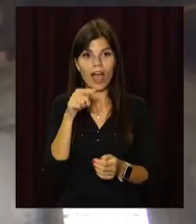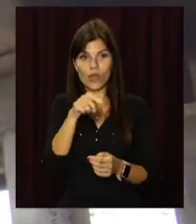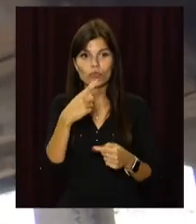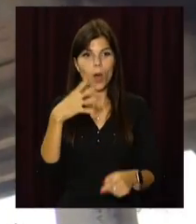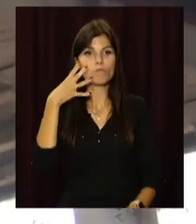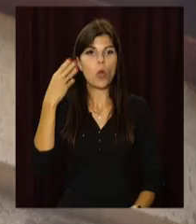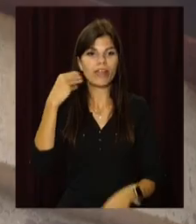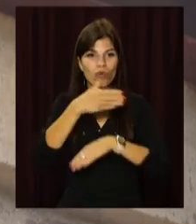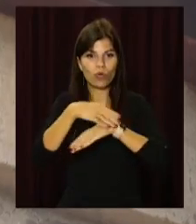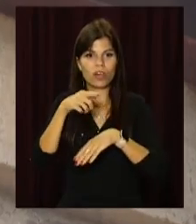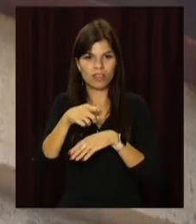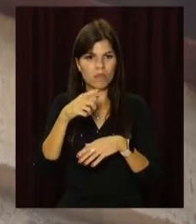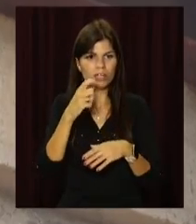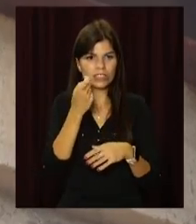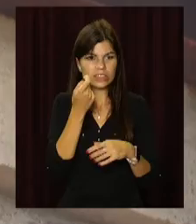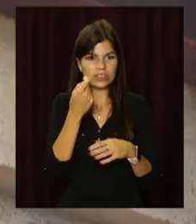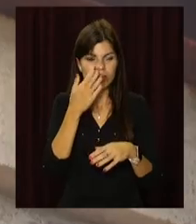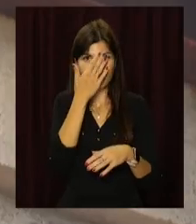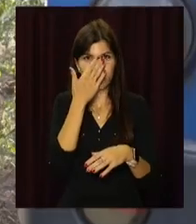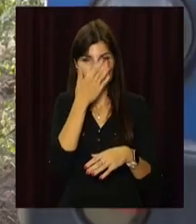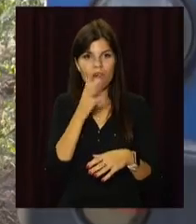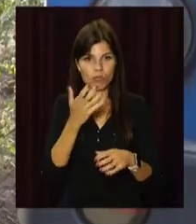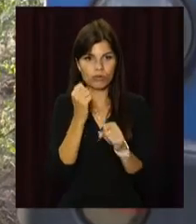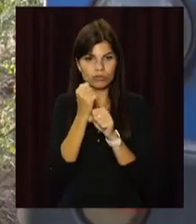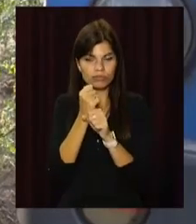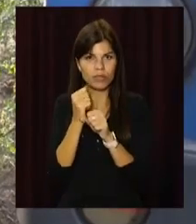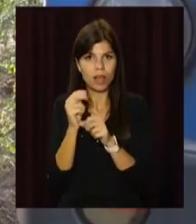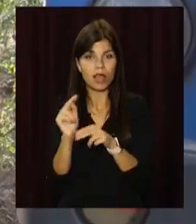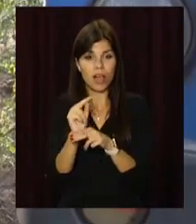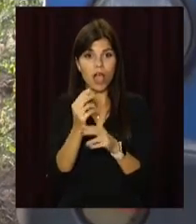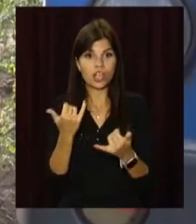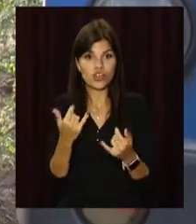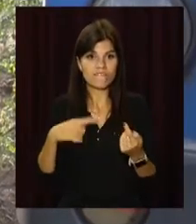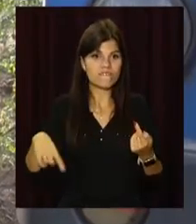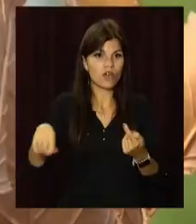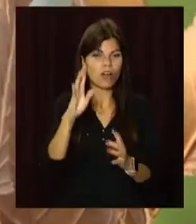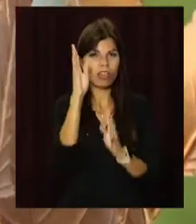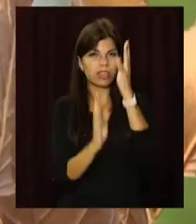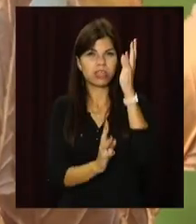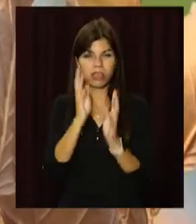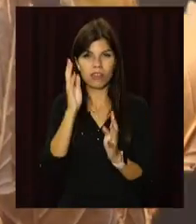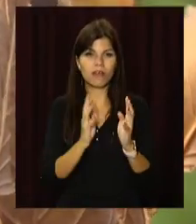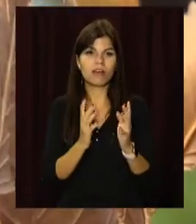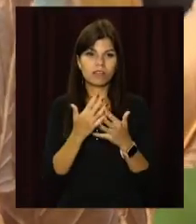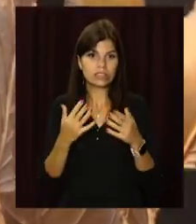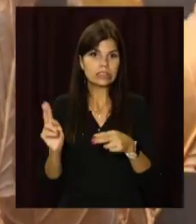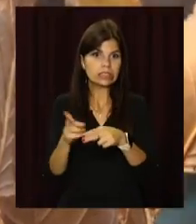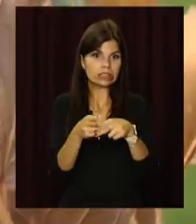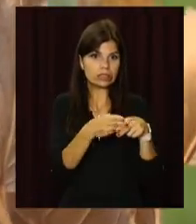Тут відновлюють зношені скоси. Невдовзі їх забетонують. А поки що чистять довкола від заростей бур'яну та чагарників.